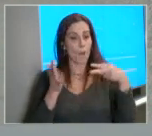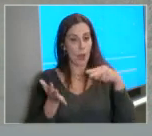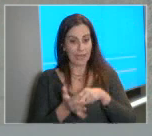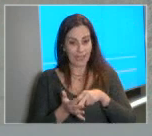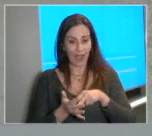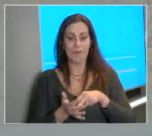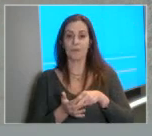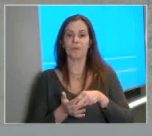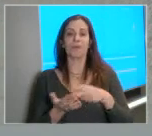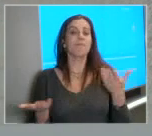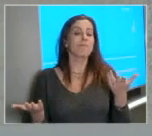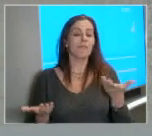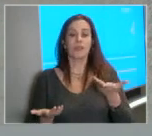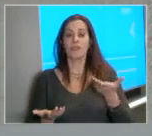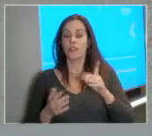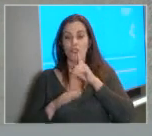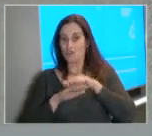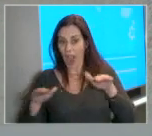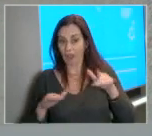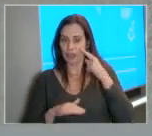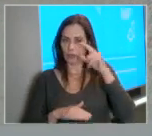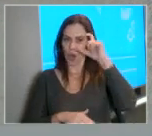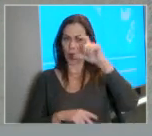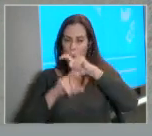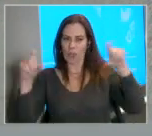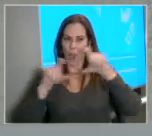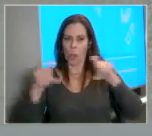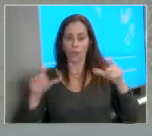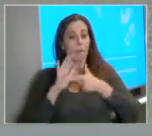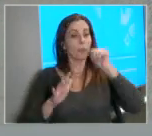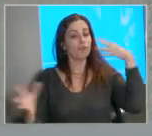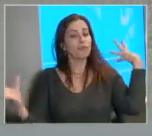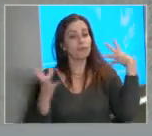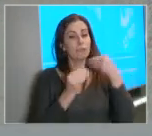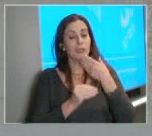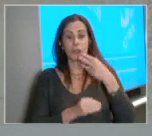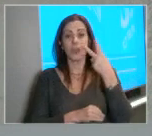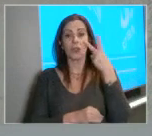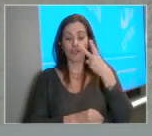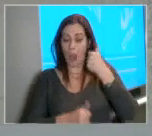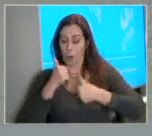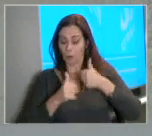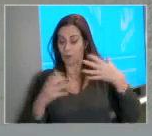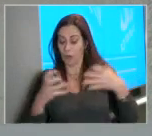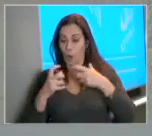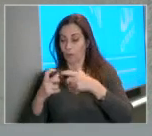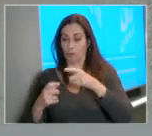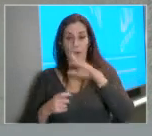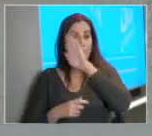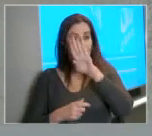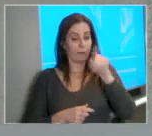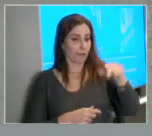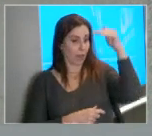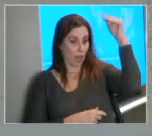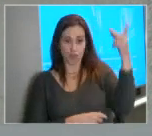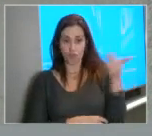הישראלית ולאיזושהי רגיעה. הנה הכותרות שלנו. לראשונה בתולדות ישראל, שני המועמדים של המפלגות הגדולות, בנימין